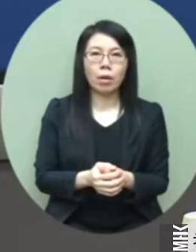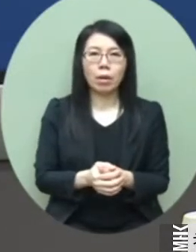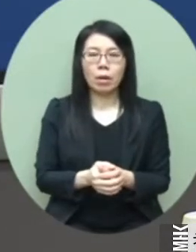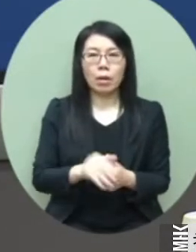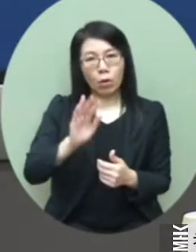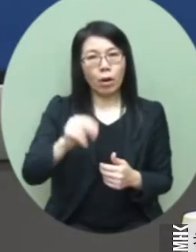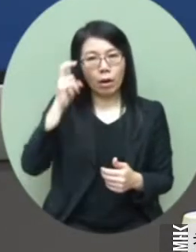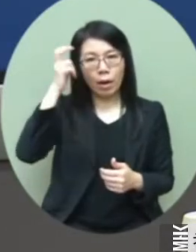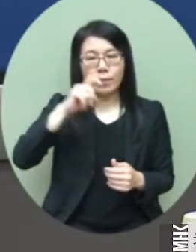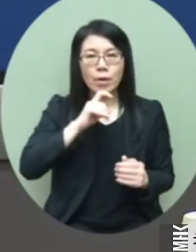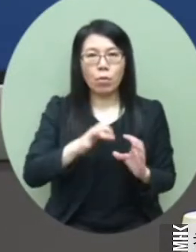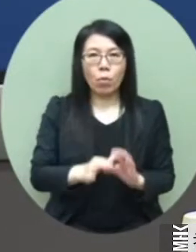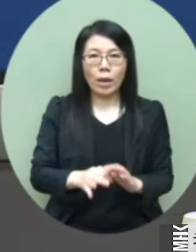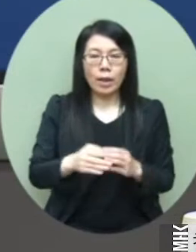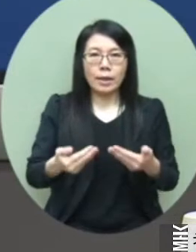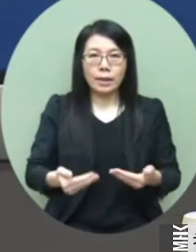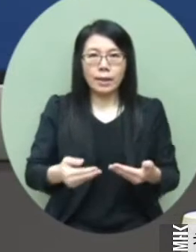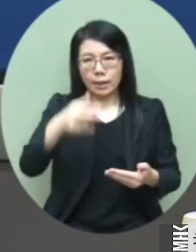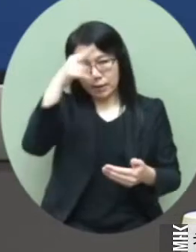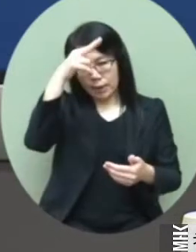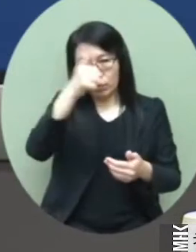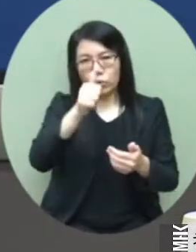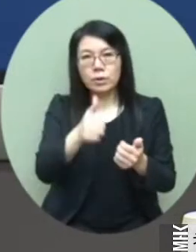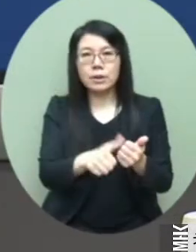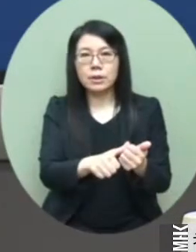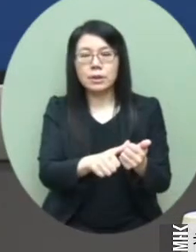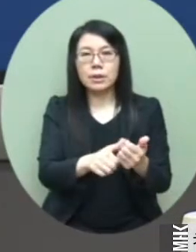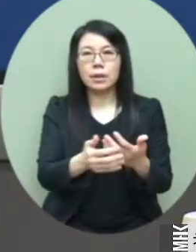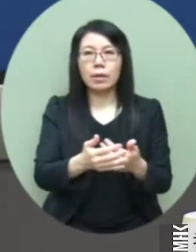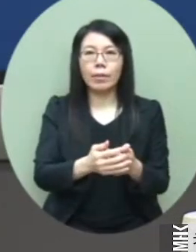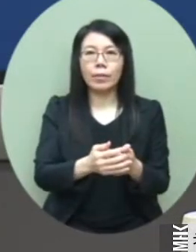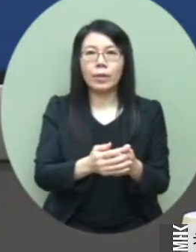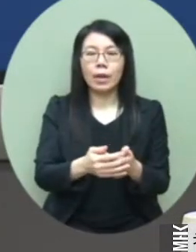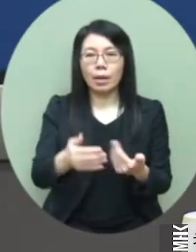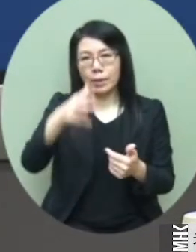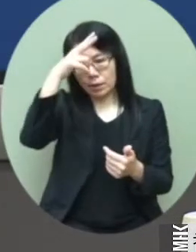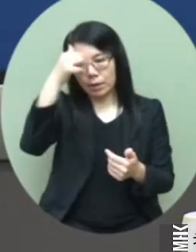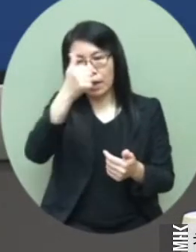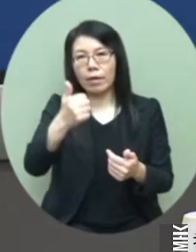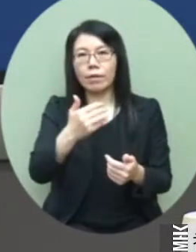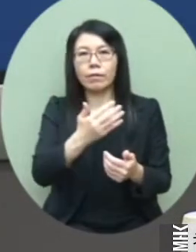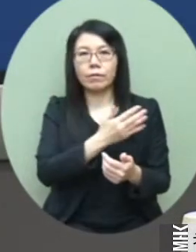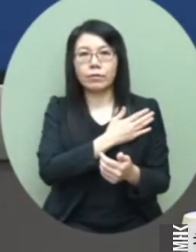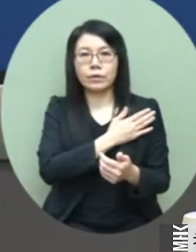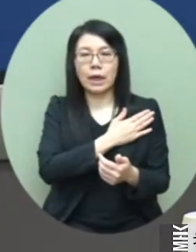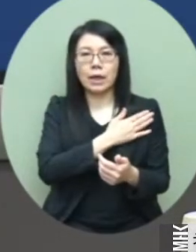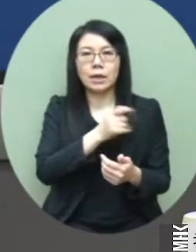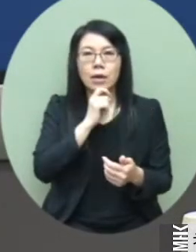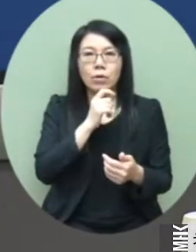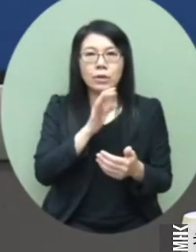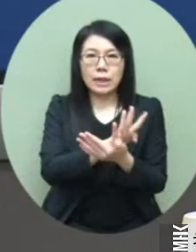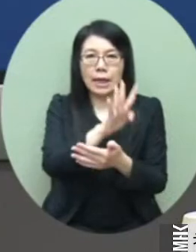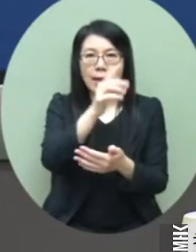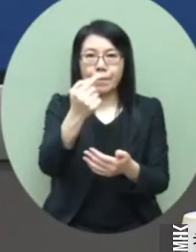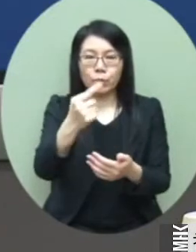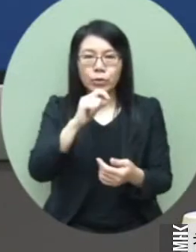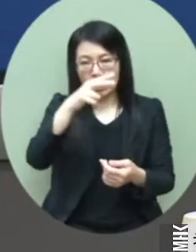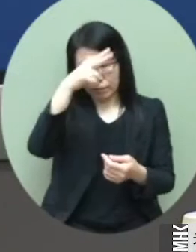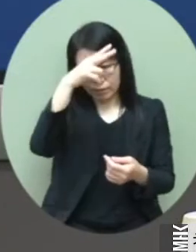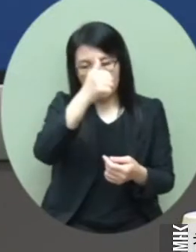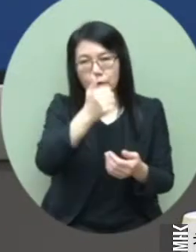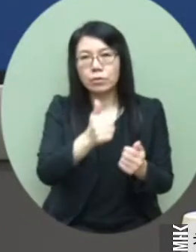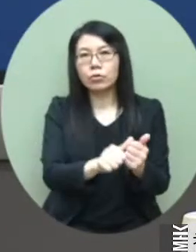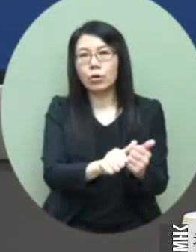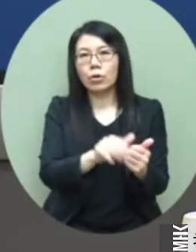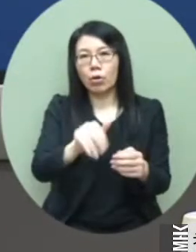能其中嘅考慮就係因為今日嘅政務司司長今日嘅行政長官曾經擔任過4年半嘅政務司司長，睇嚟